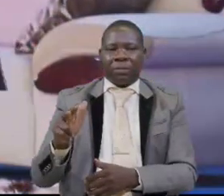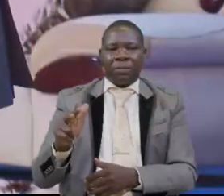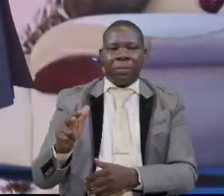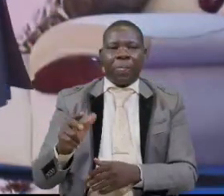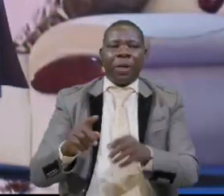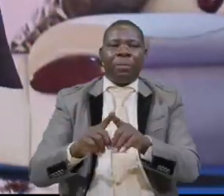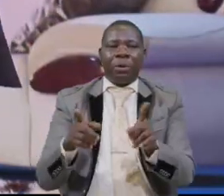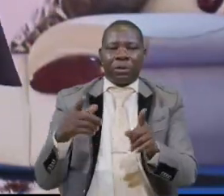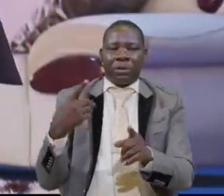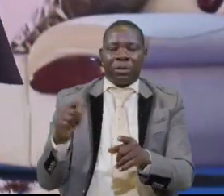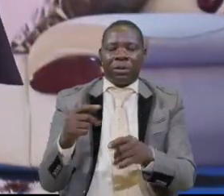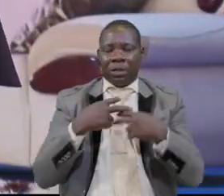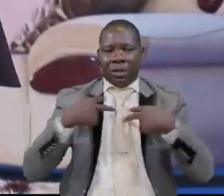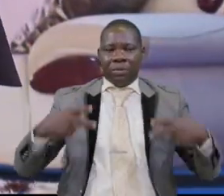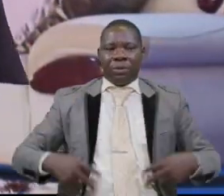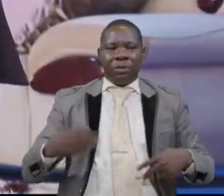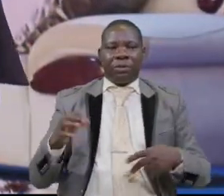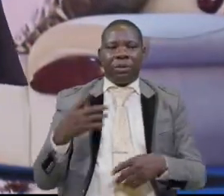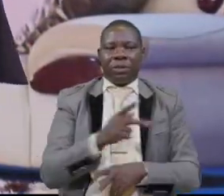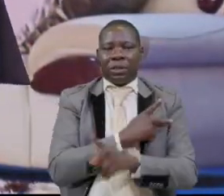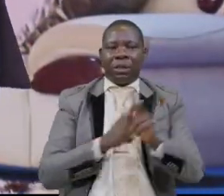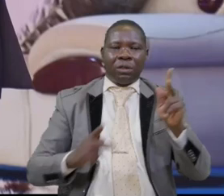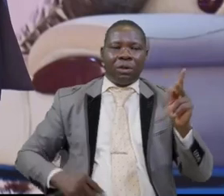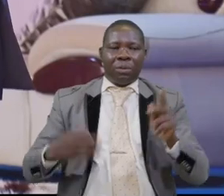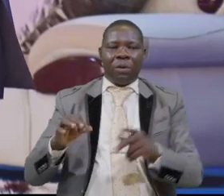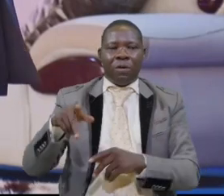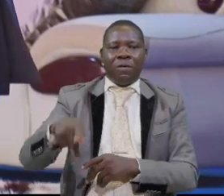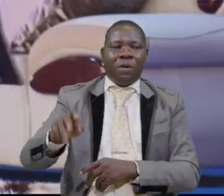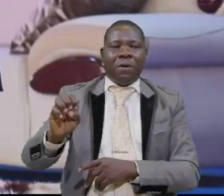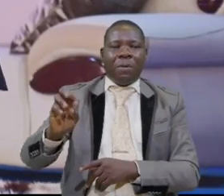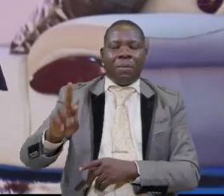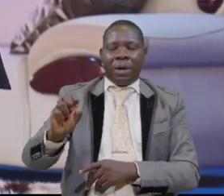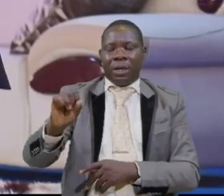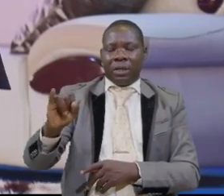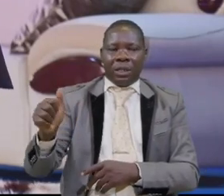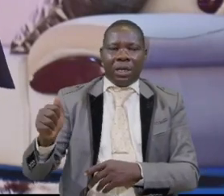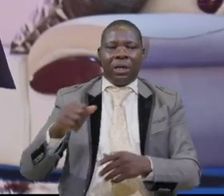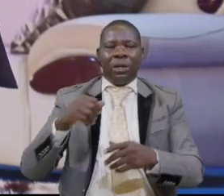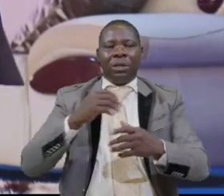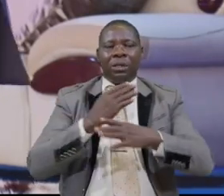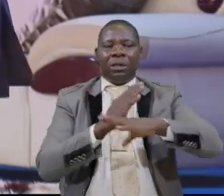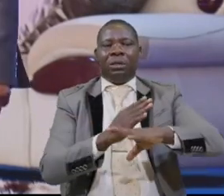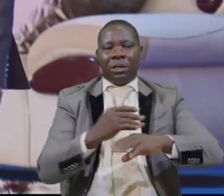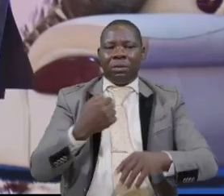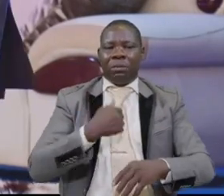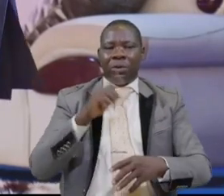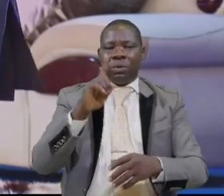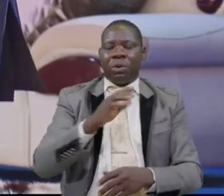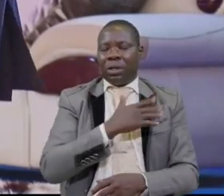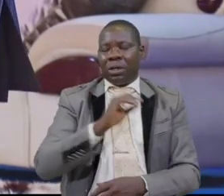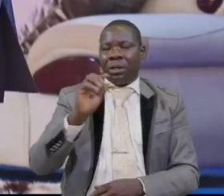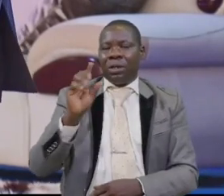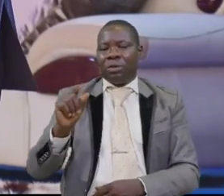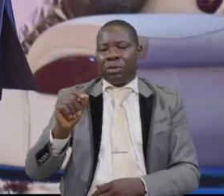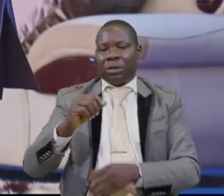Verset 13, il dit, le chef du royaume de Perse m'a résisté 21 jours, mais